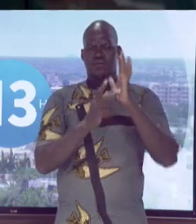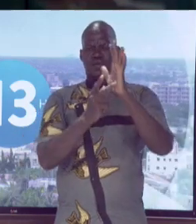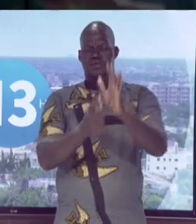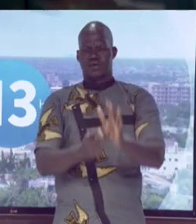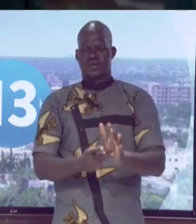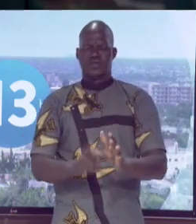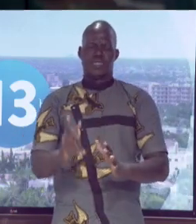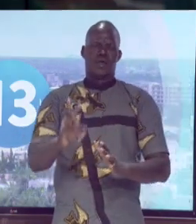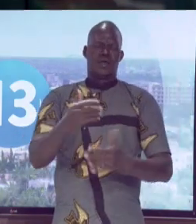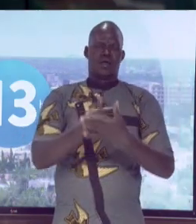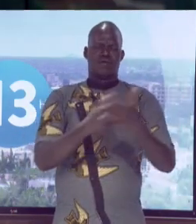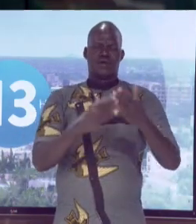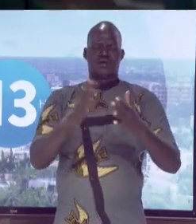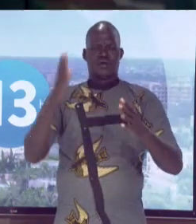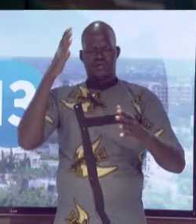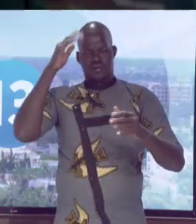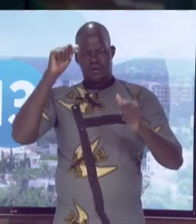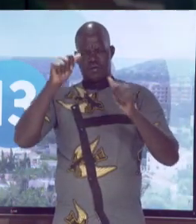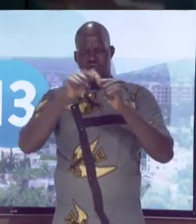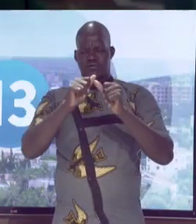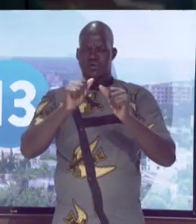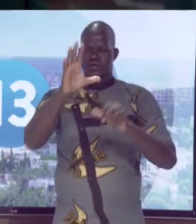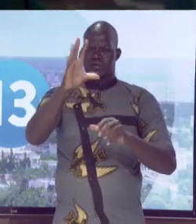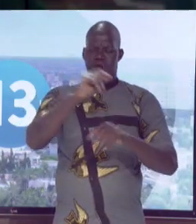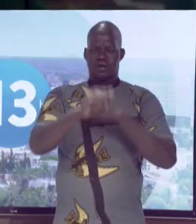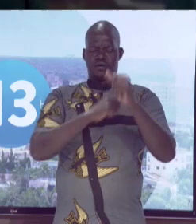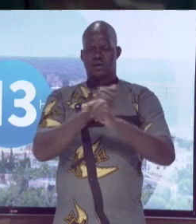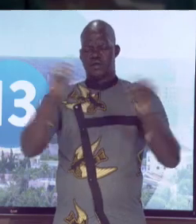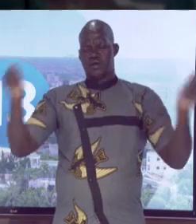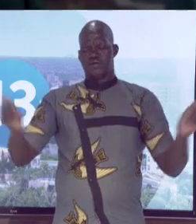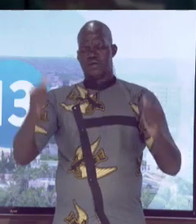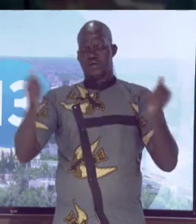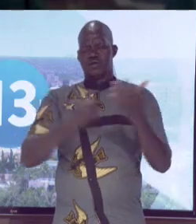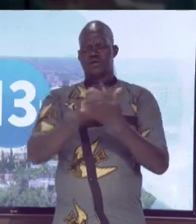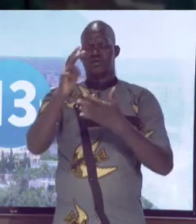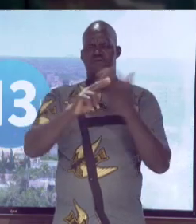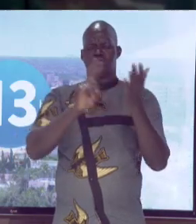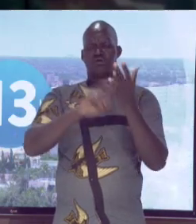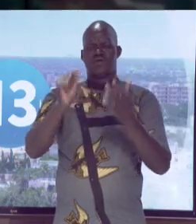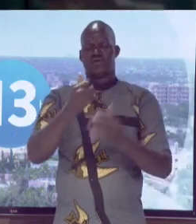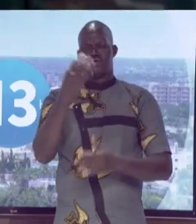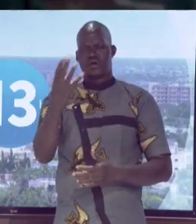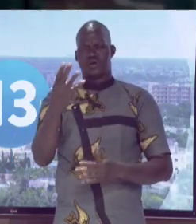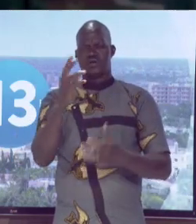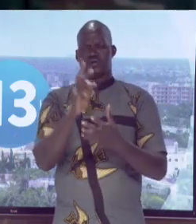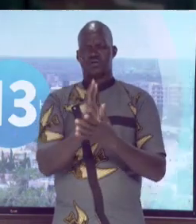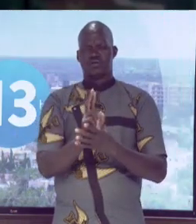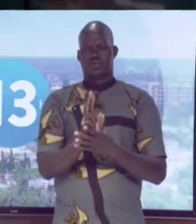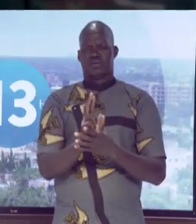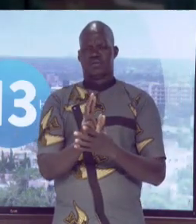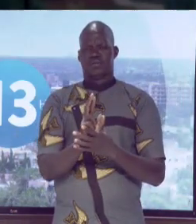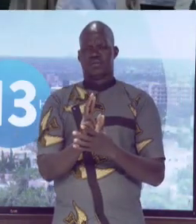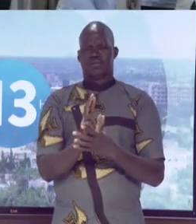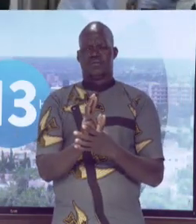de la célébration du cinquantenaire de la SONAR prévue pour janvier 2024. Alassane Kendrebego et Sekou